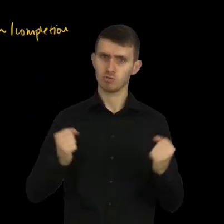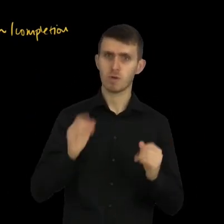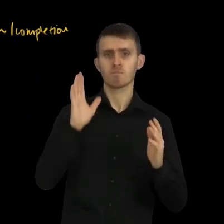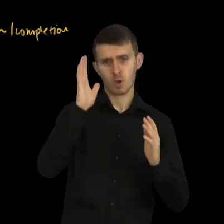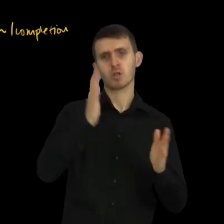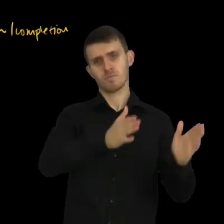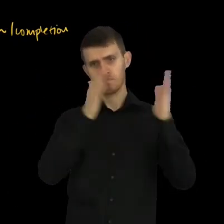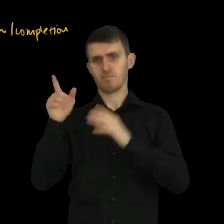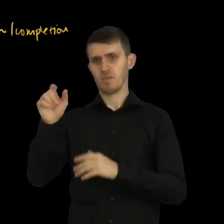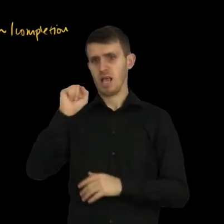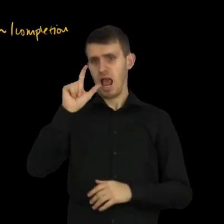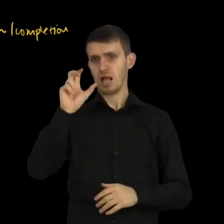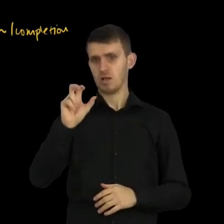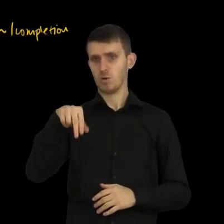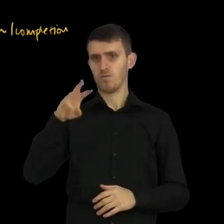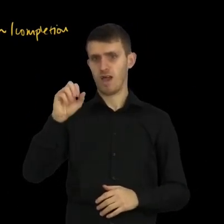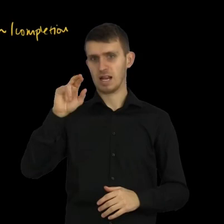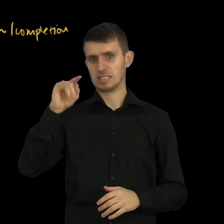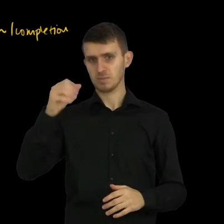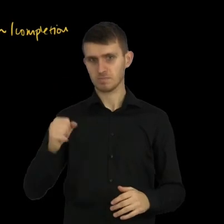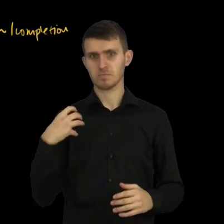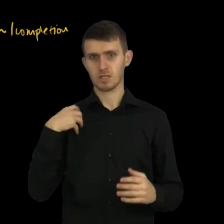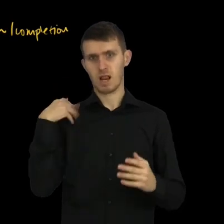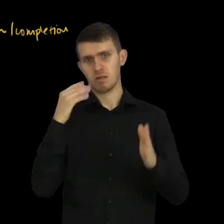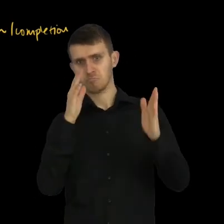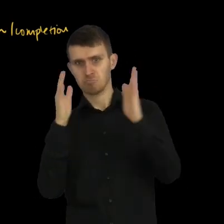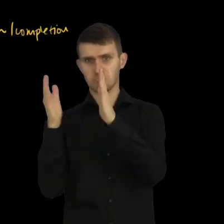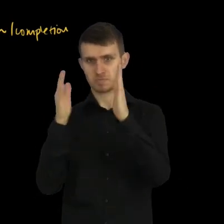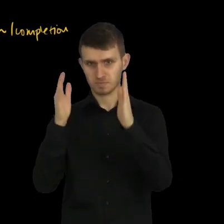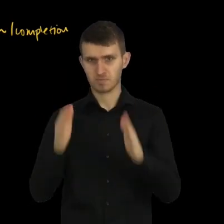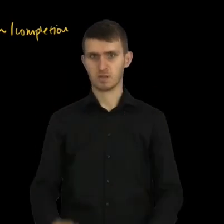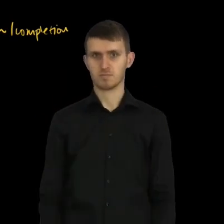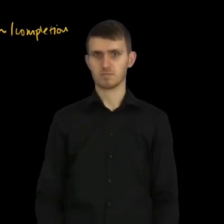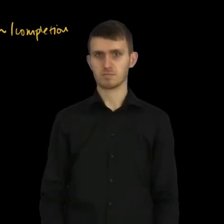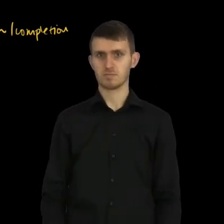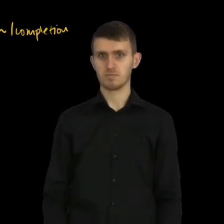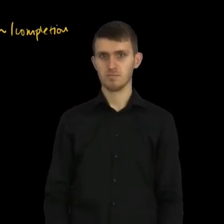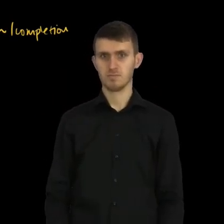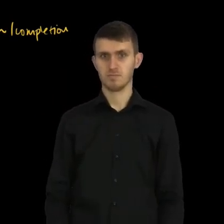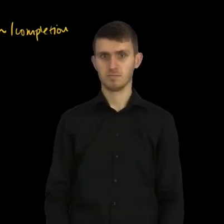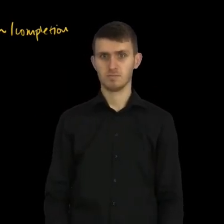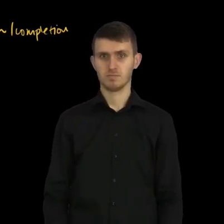bardzo się przyczynił potem oczywiście jest alkoholizm i żyjący mniej więcej tutaj